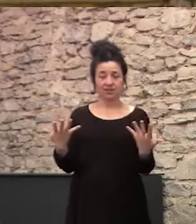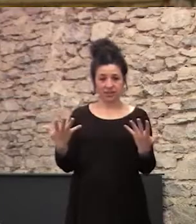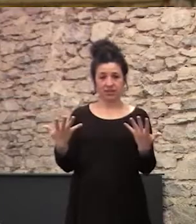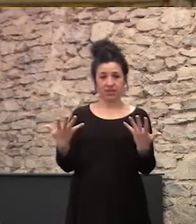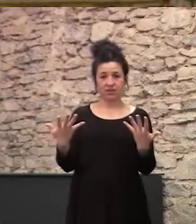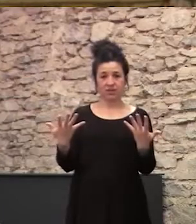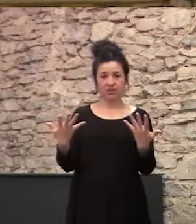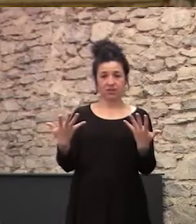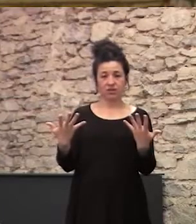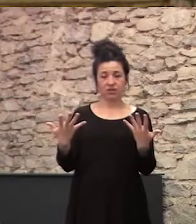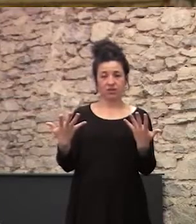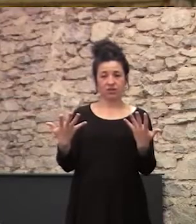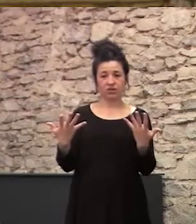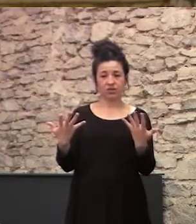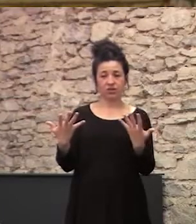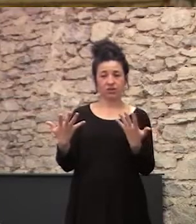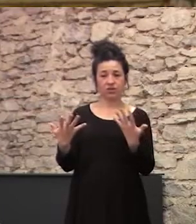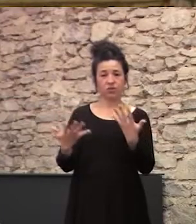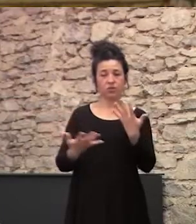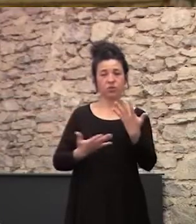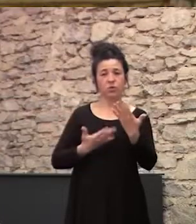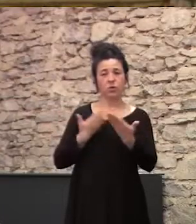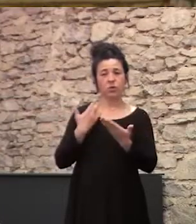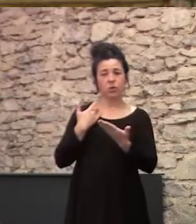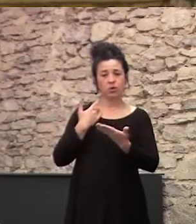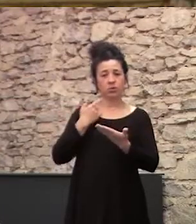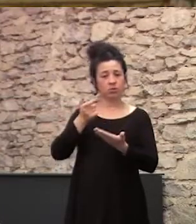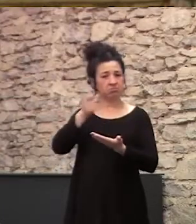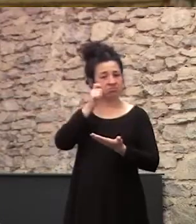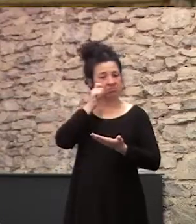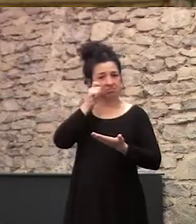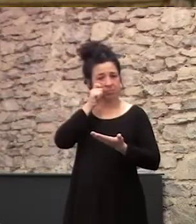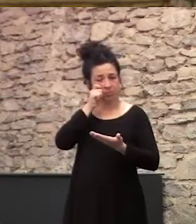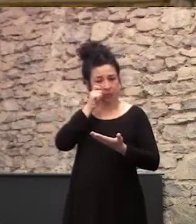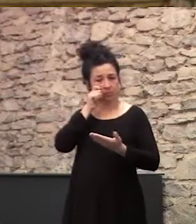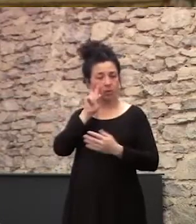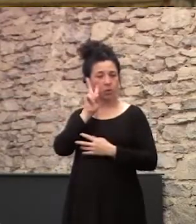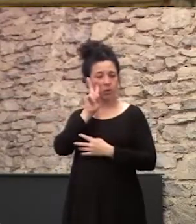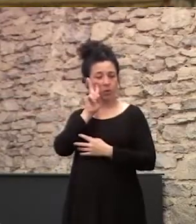konserbalaten ikuskaritza hoien zea hoietan eta kontuan hartu euskera dela hizkuntza bat